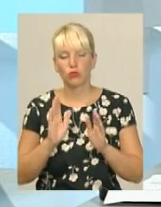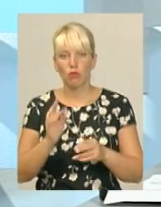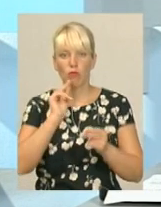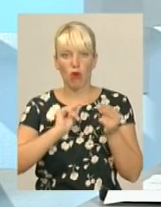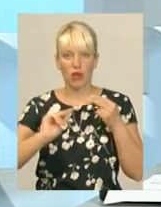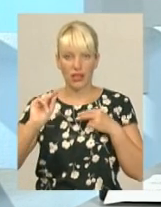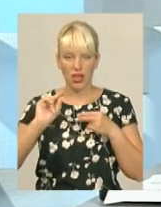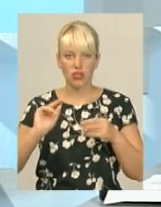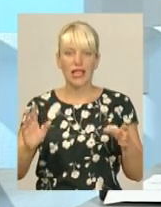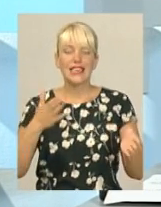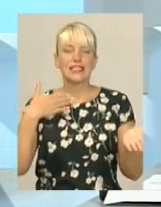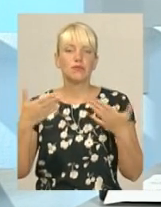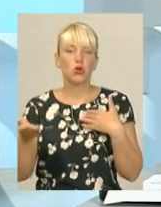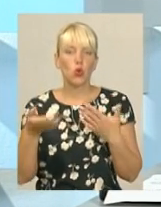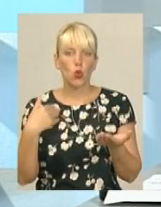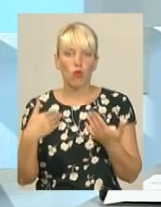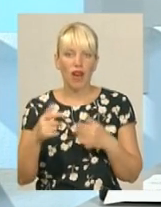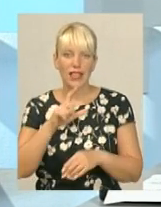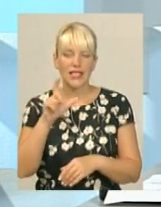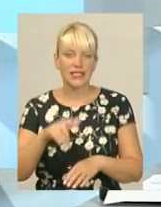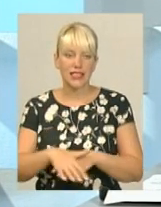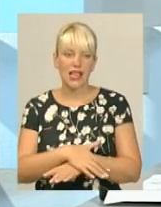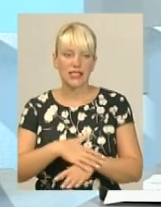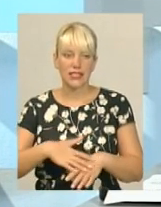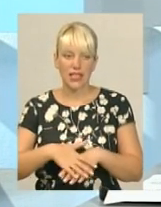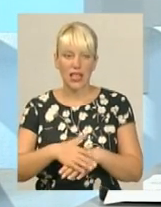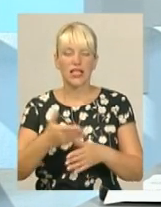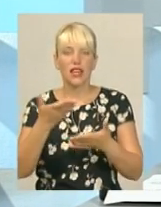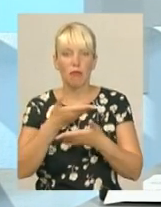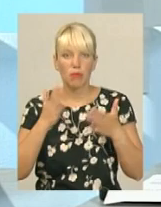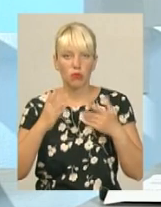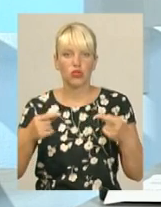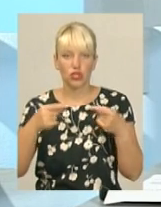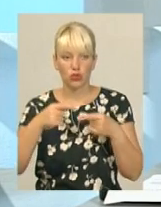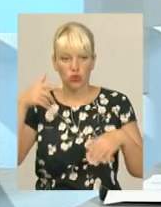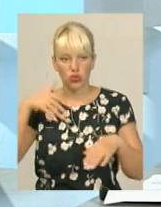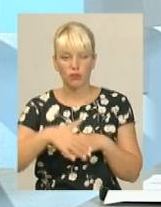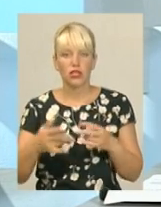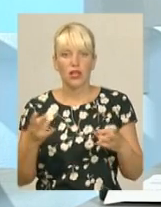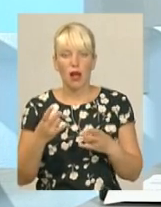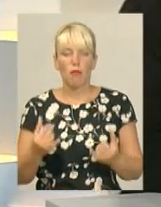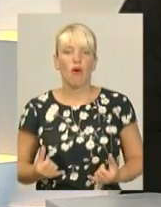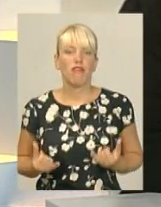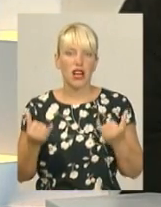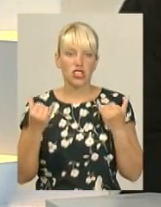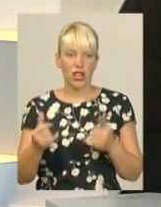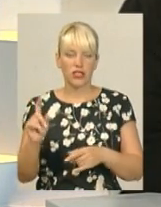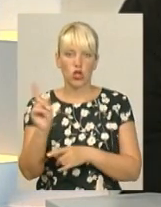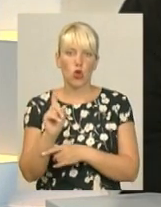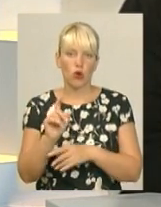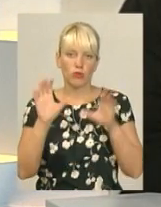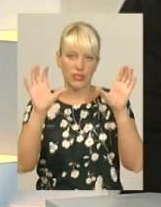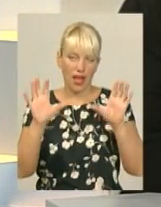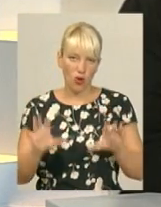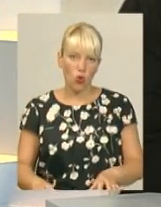покращувати спілкування з населенням, вони мають чітко розуміти, що треба поважати норму закону і норму права. Тоді не буде